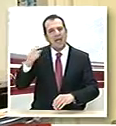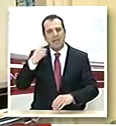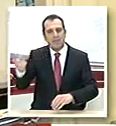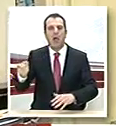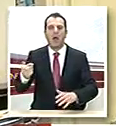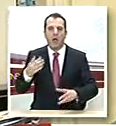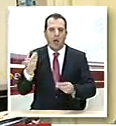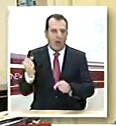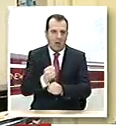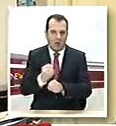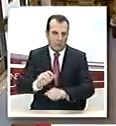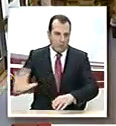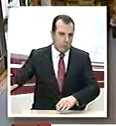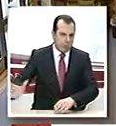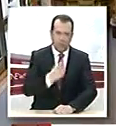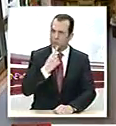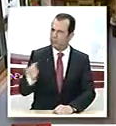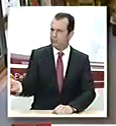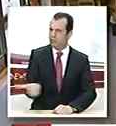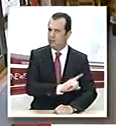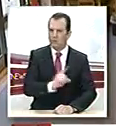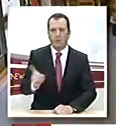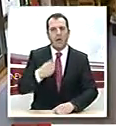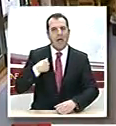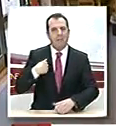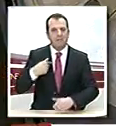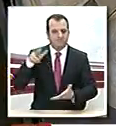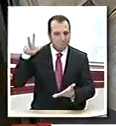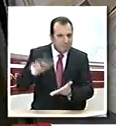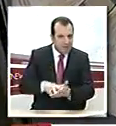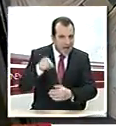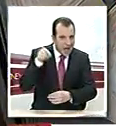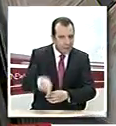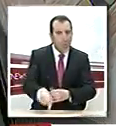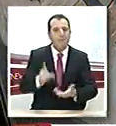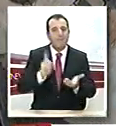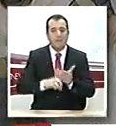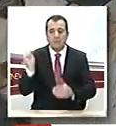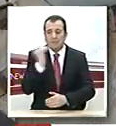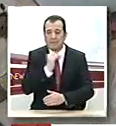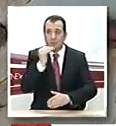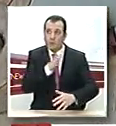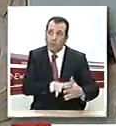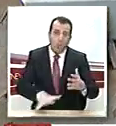στους δρόμους, δεν είναι καθόλου έτσι. Η καθιέρωση για μας είναι ένα κομβικό ζήτημα, πρέπει να γίνει άμεσα σε όλη την επικράτεια.